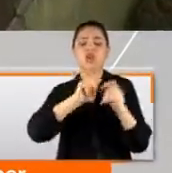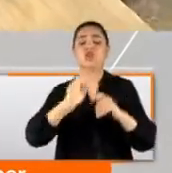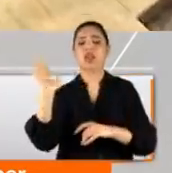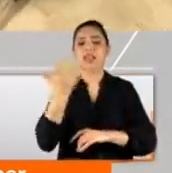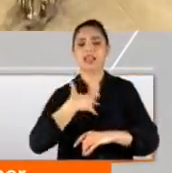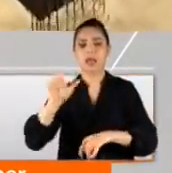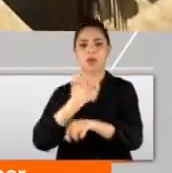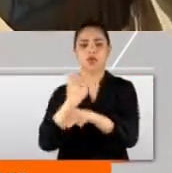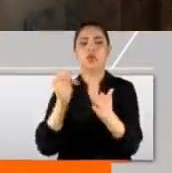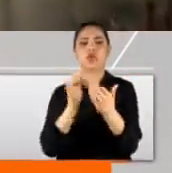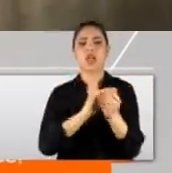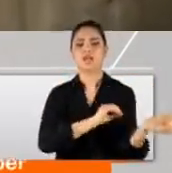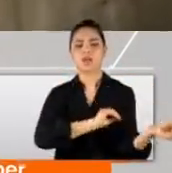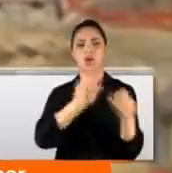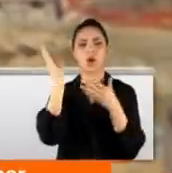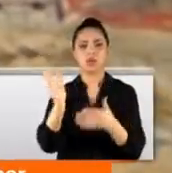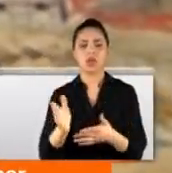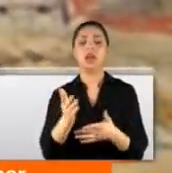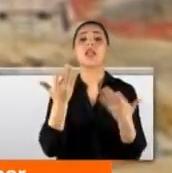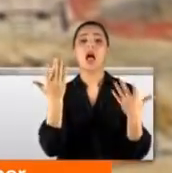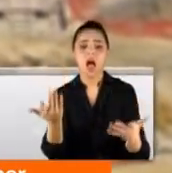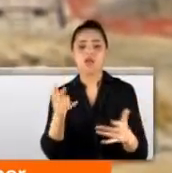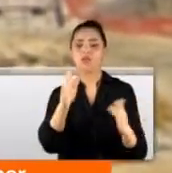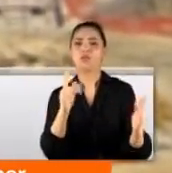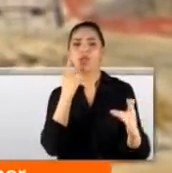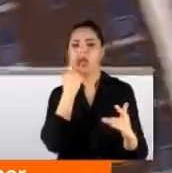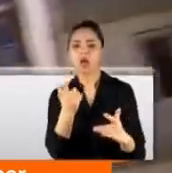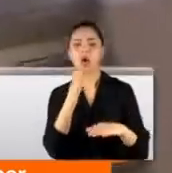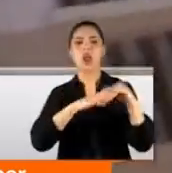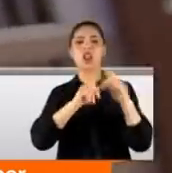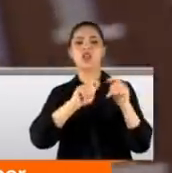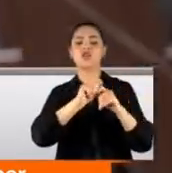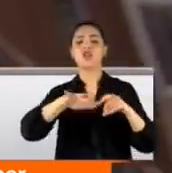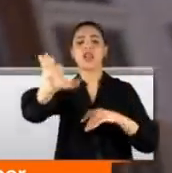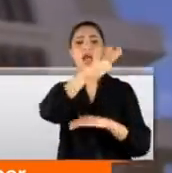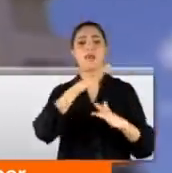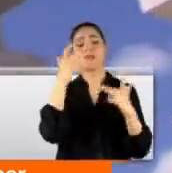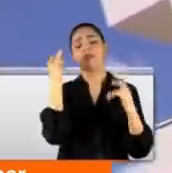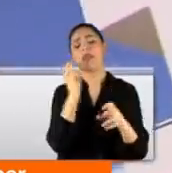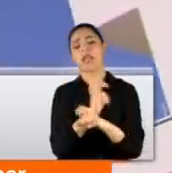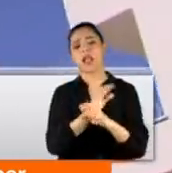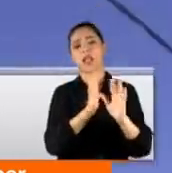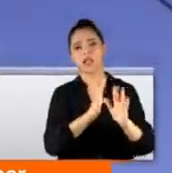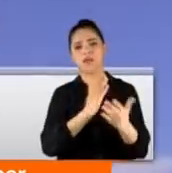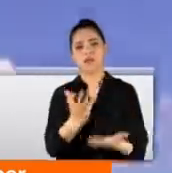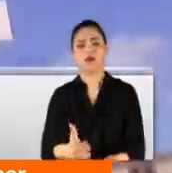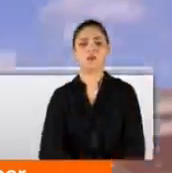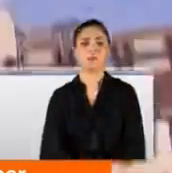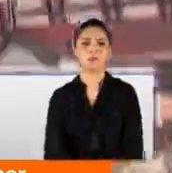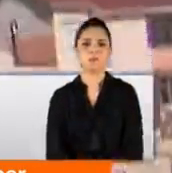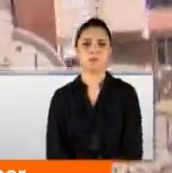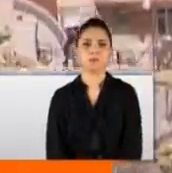sahibi tutuklanarak cezaevine gönderildi. Ancak buna karşın inşaatların birçoğu tehlike saçmaya devam ediyor.